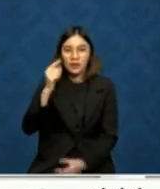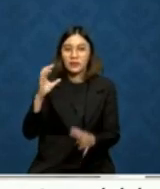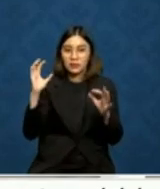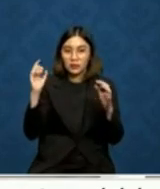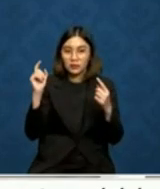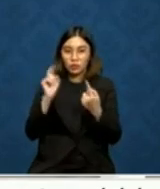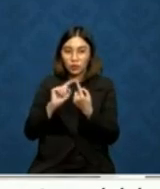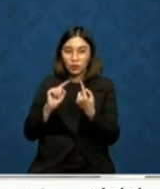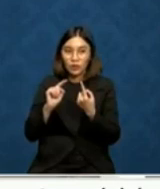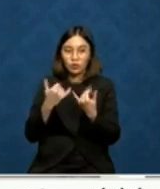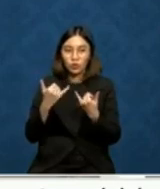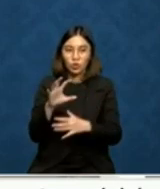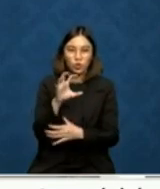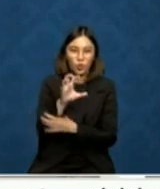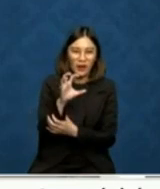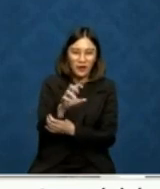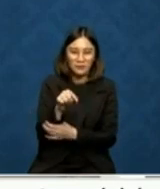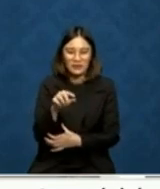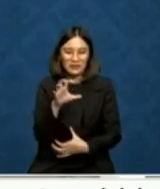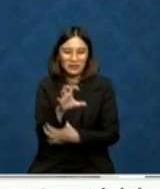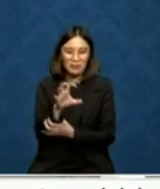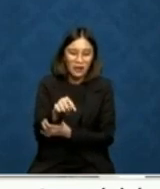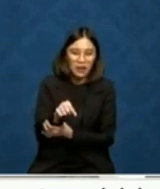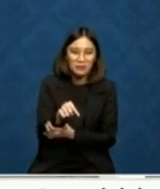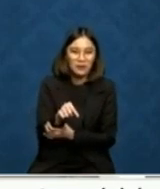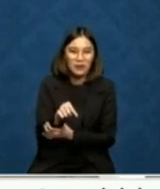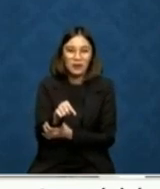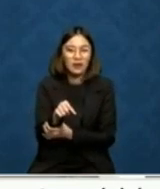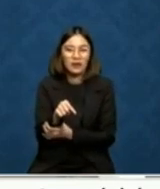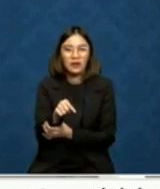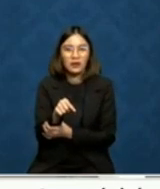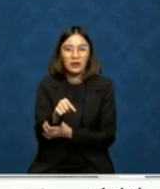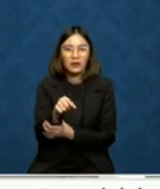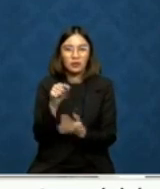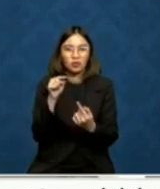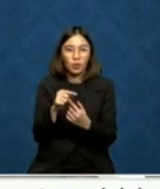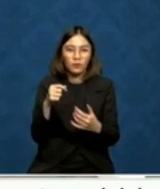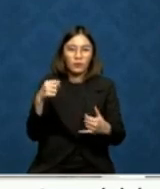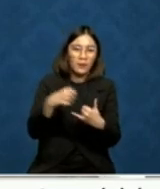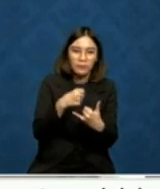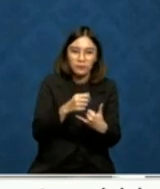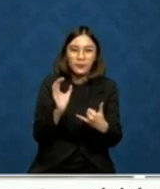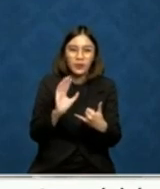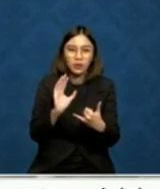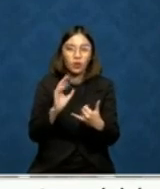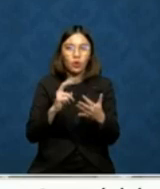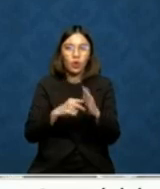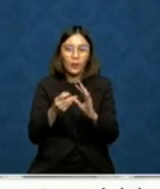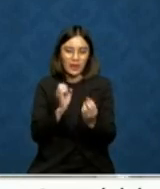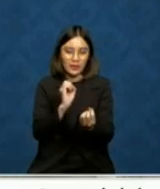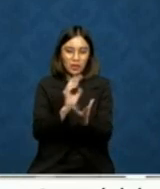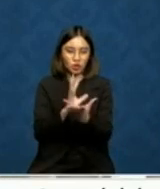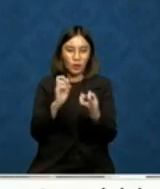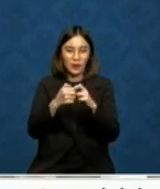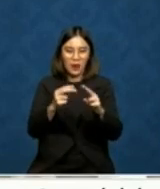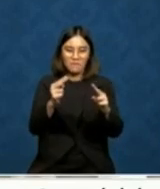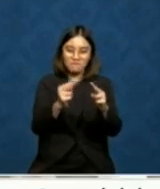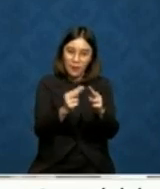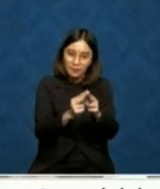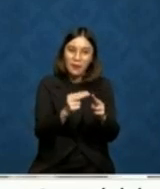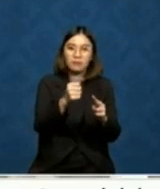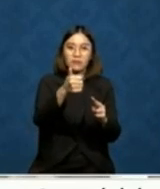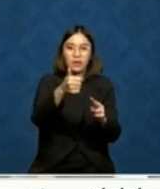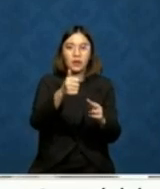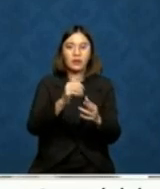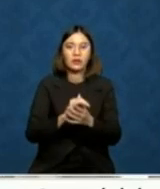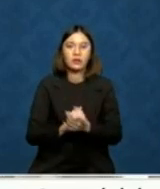การณ์ที่บีบบังคับที่ไม่จำเป็นต้องใช้กำลังก็สามารถเกิดเหตุการณ์ข่มขืนกระทำช